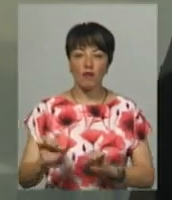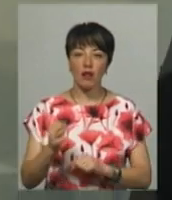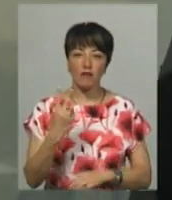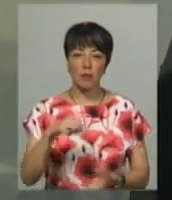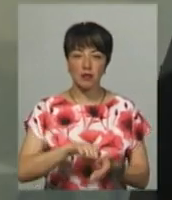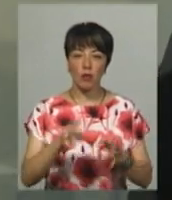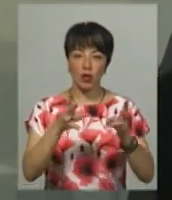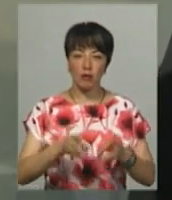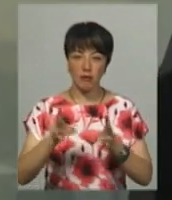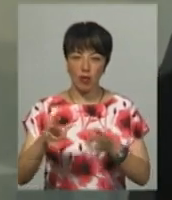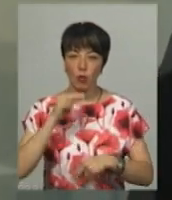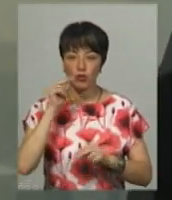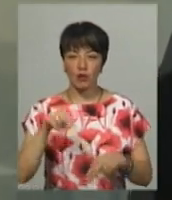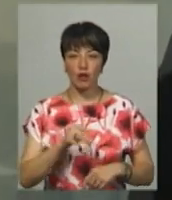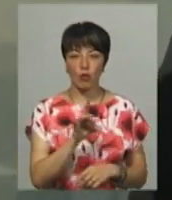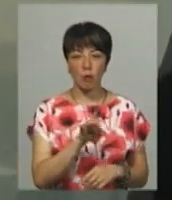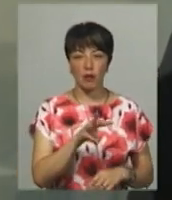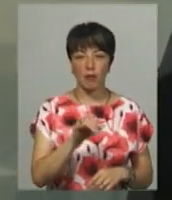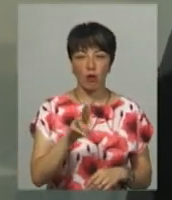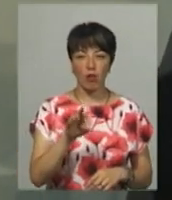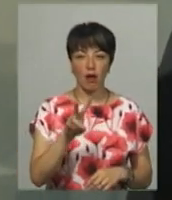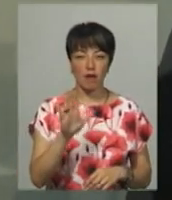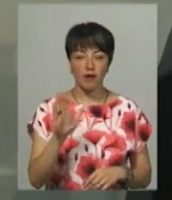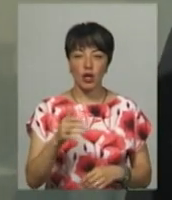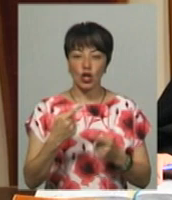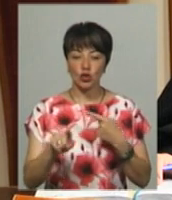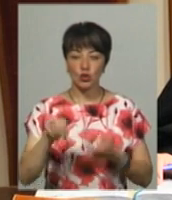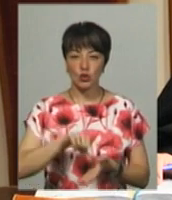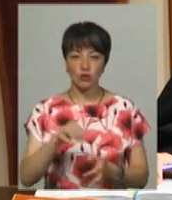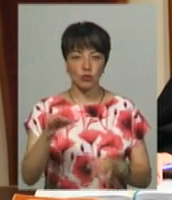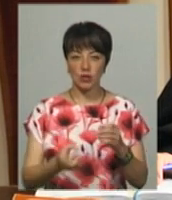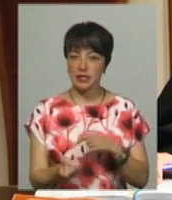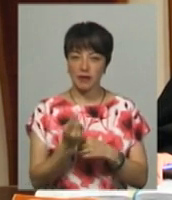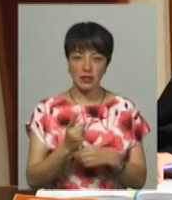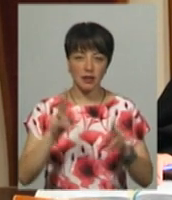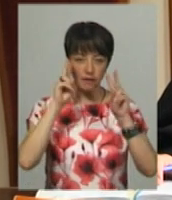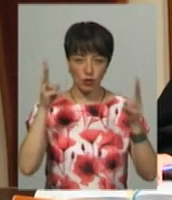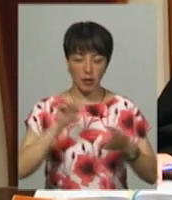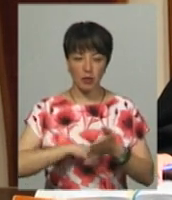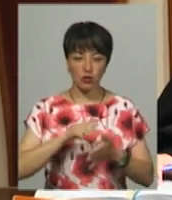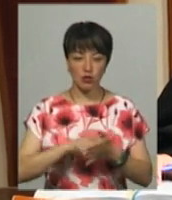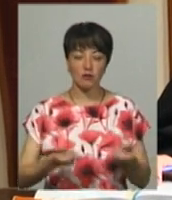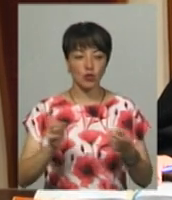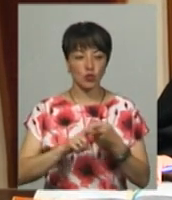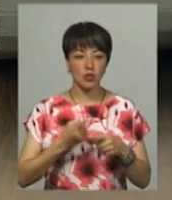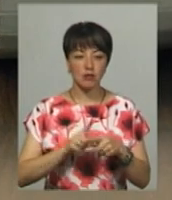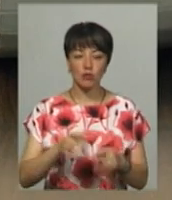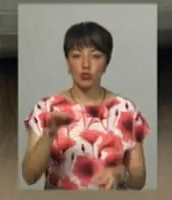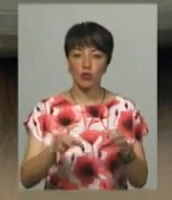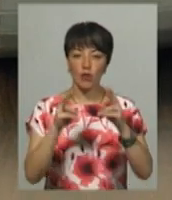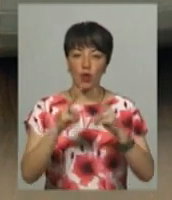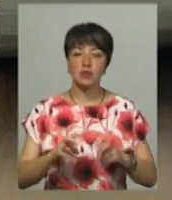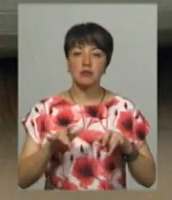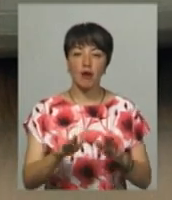представники потерпілих та обвинувачений Роман Миколаїв. Інші учасники судового засідання не з'явилися за невідомих причин. У зв'язку з цим судовий розгляд